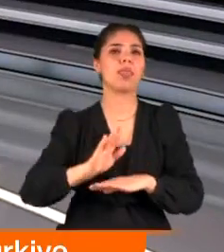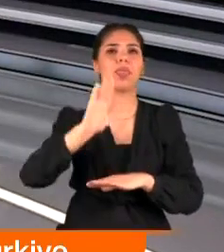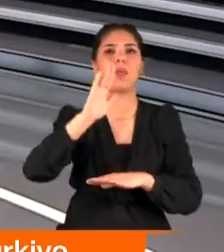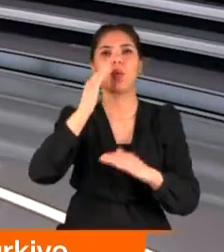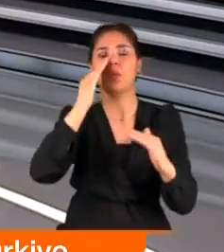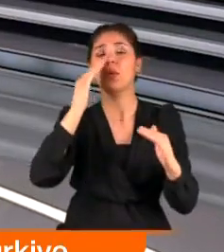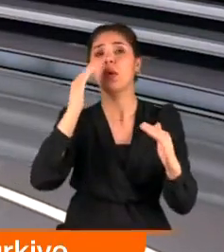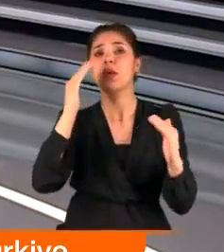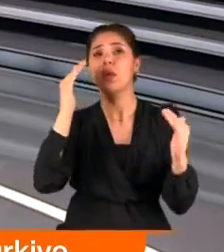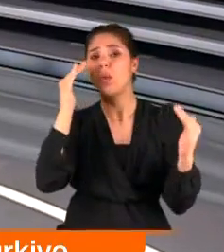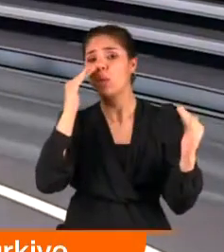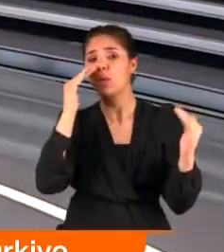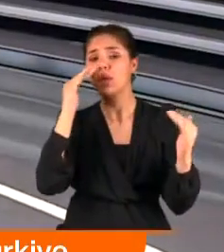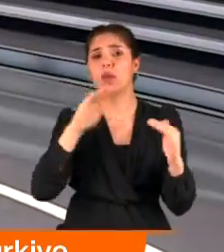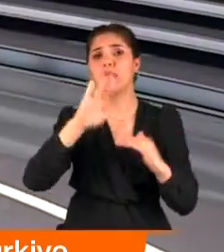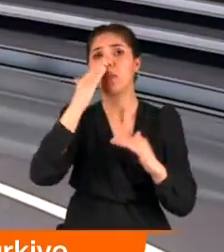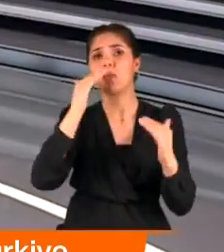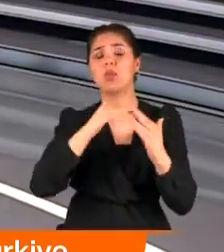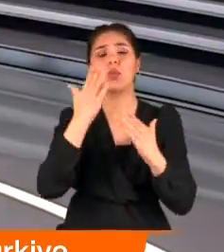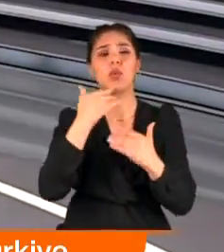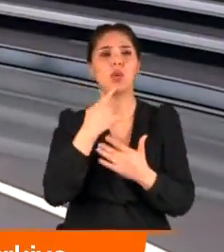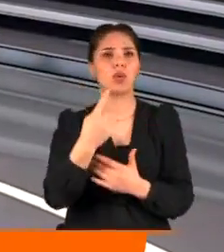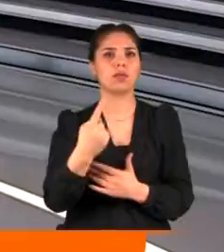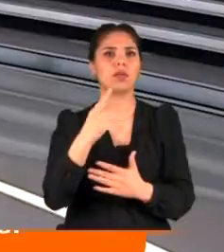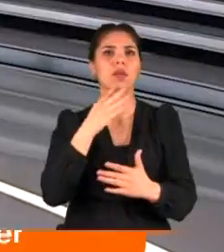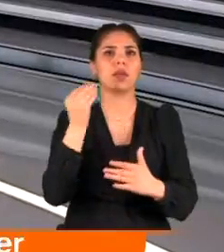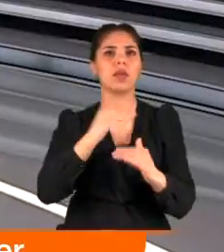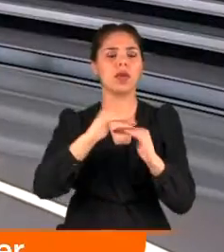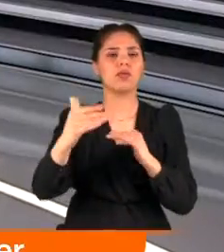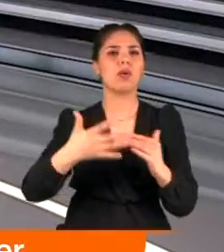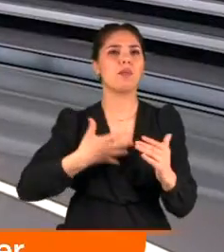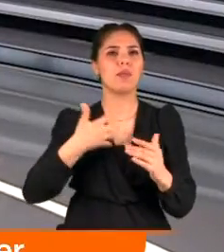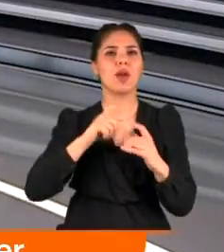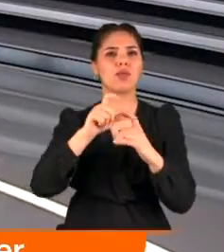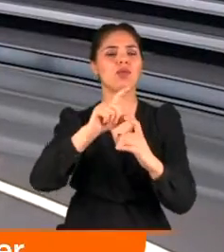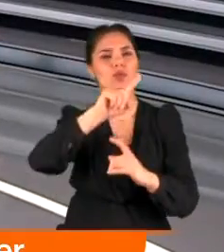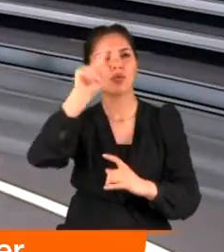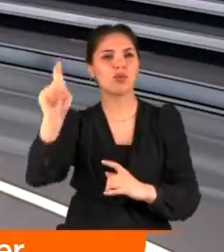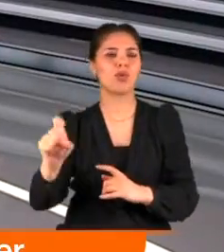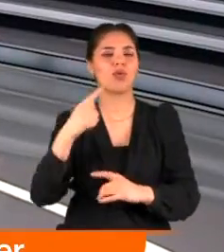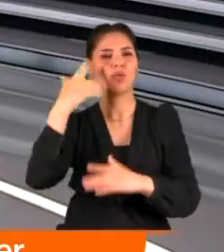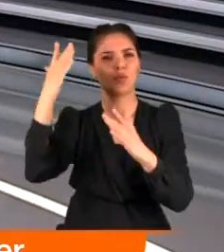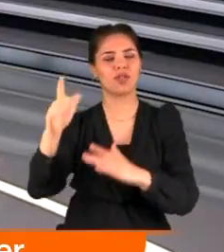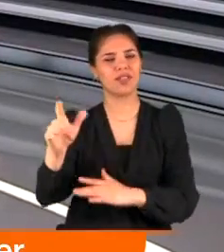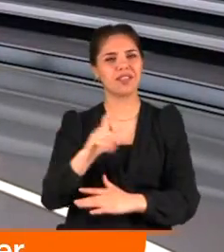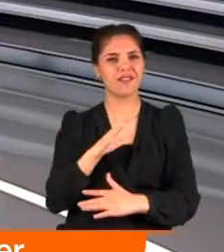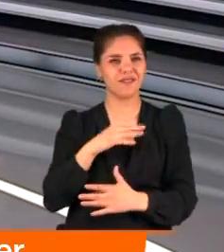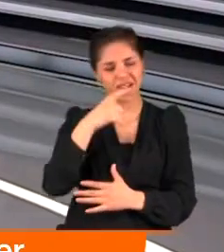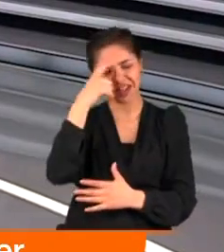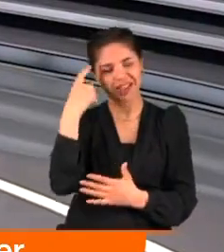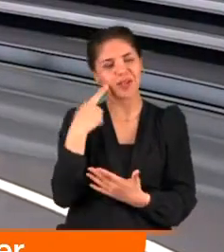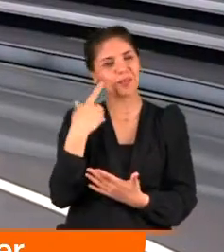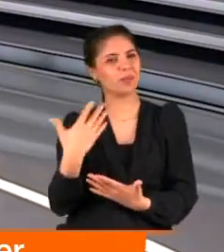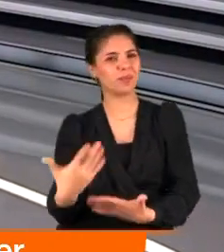tarafı yok yani dedi. Gençler en çok merak edilenleri sordu elbette ve Erdoğan da samimiyetle